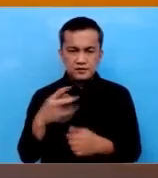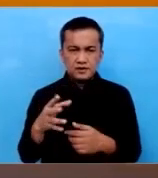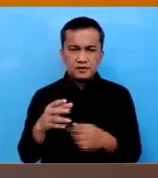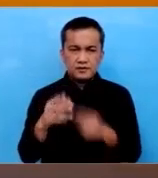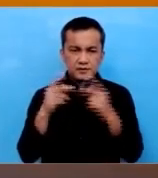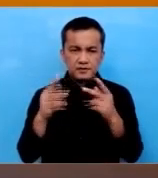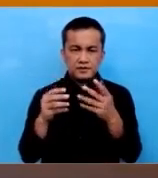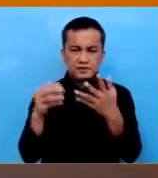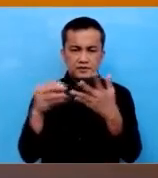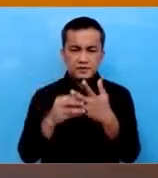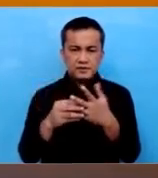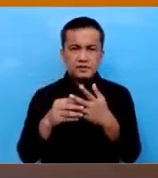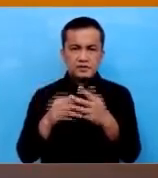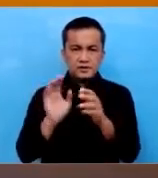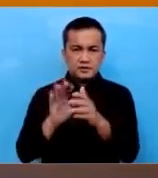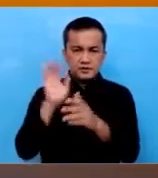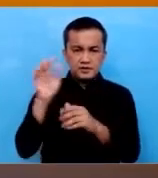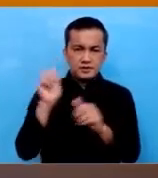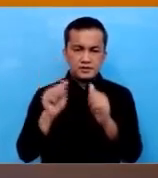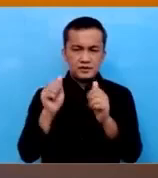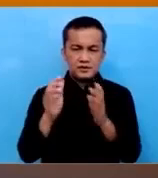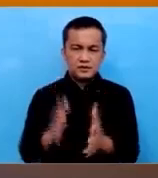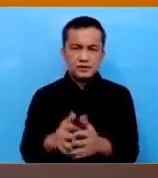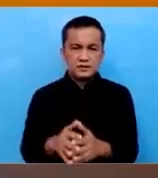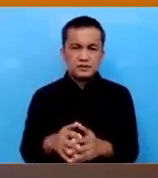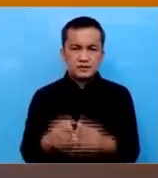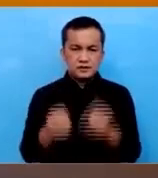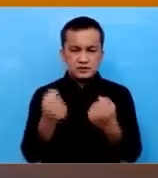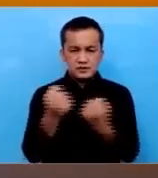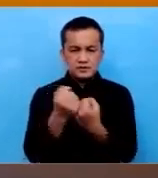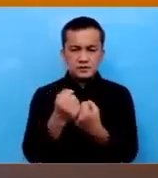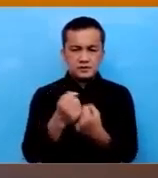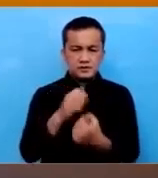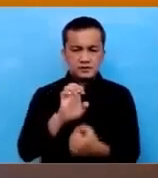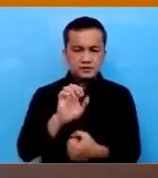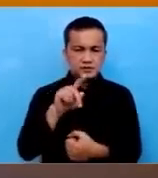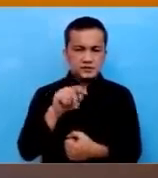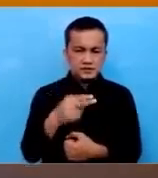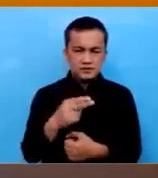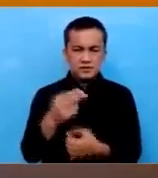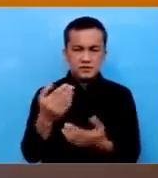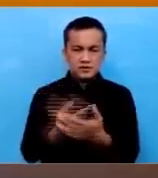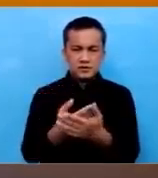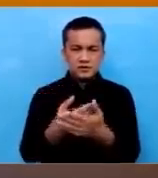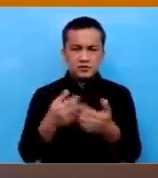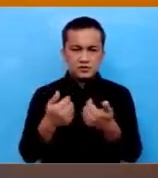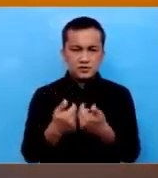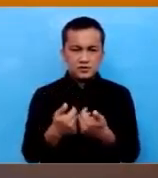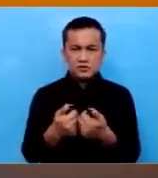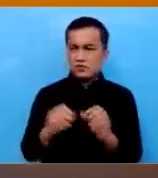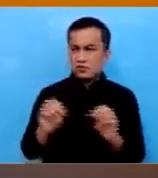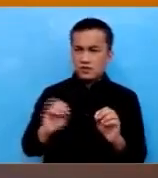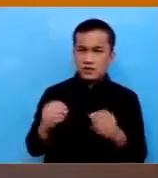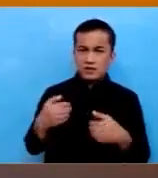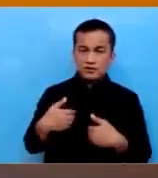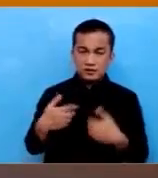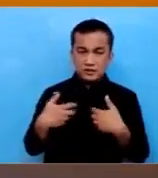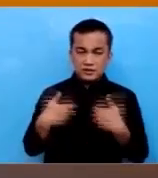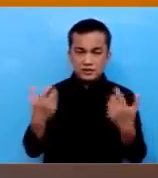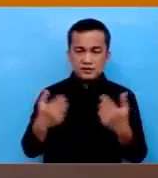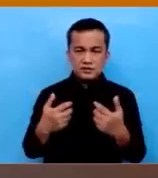star sa aktres. Suportado naman ni Seth ang new couple. Wala po akong galit. Ang meron po ako,